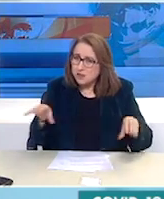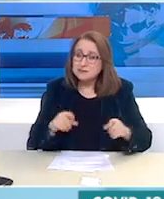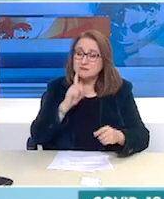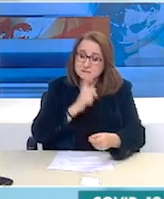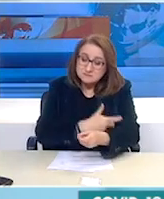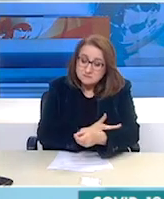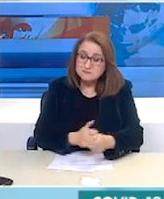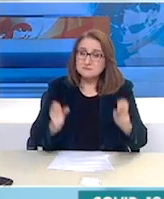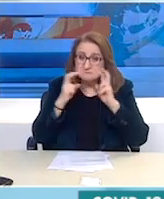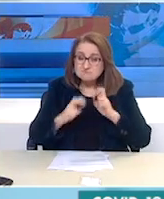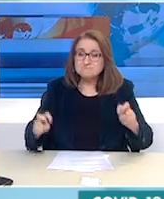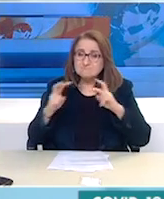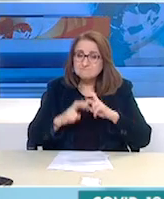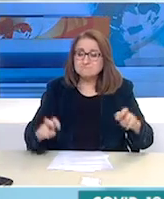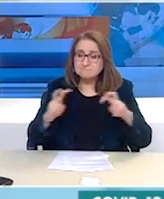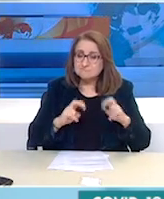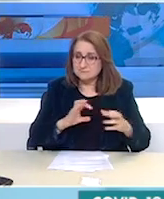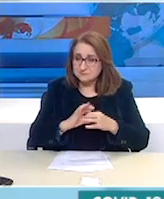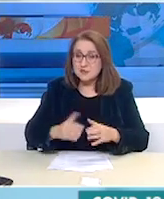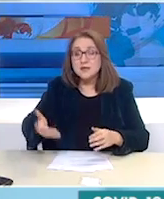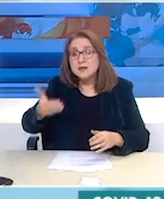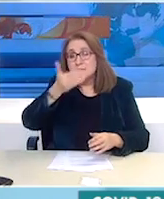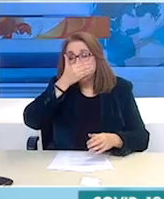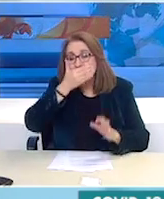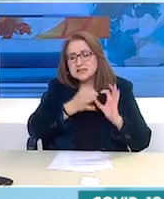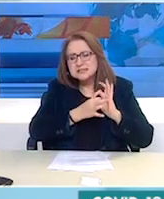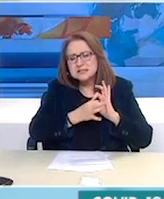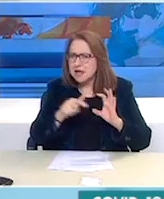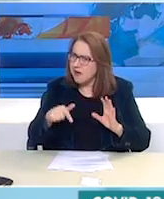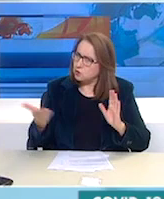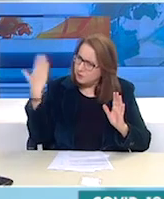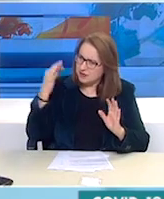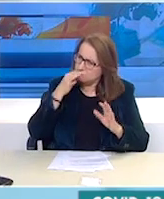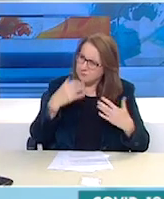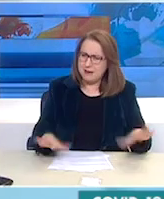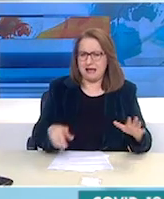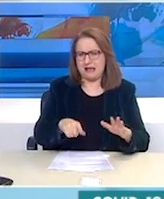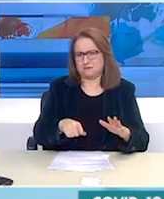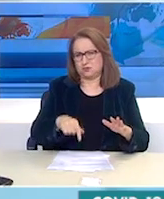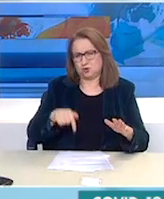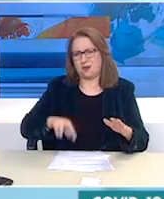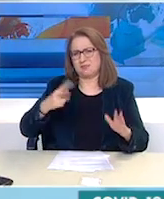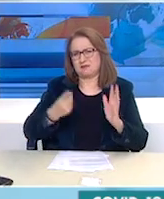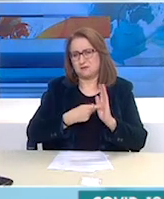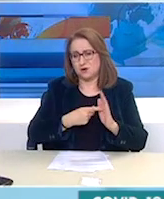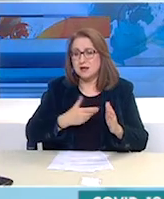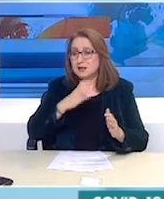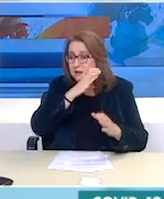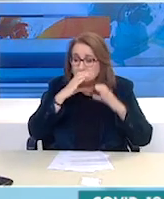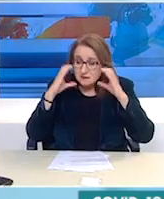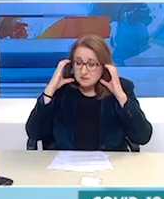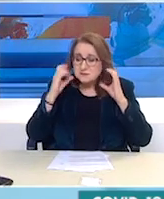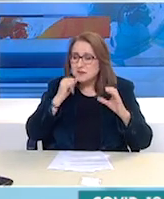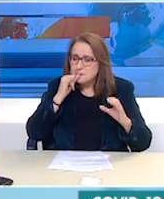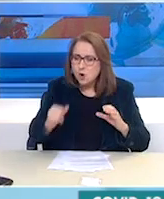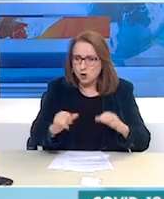υπάρχει συνεχώς χρήση χειρουργικής μάσκας, προϋπήρχε στις οδηγίες μας από τον ΕΟΔΗ, και η εφαρμογή της υγιεινής των χεριών πριν και μετά